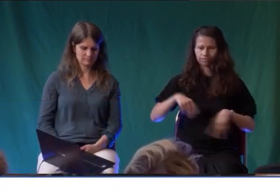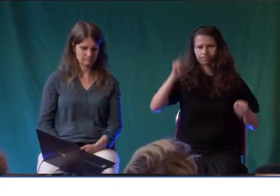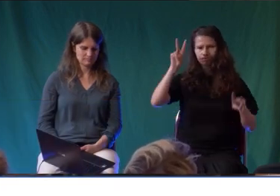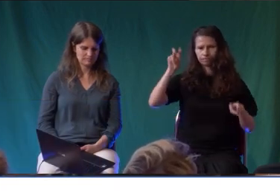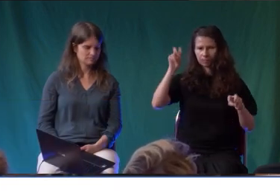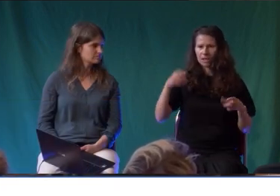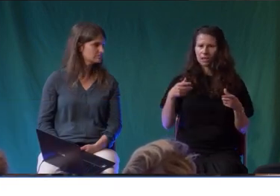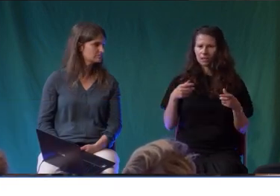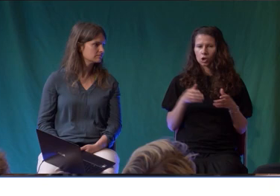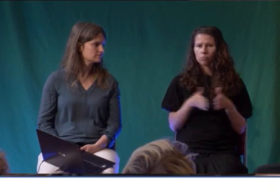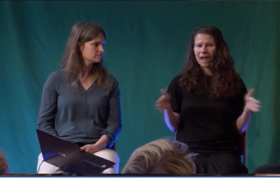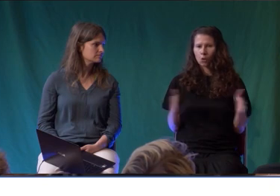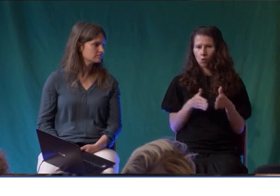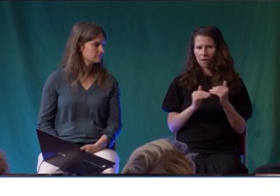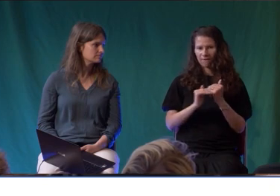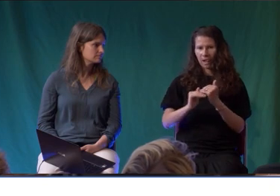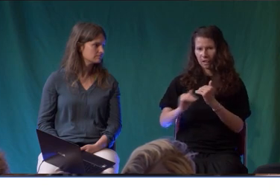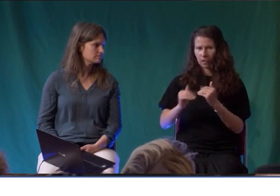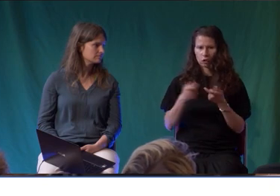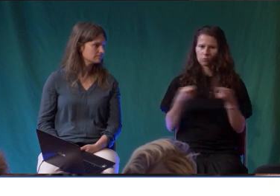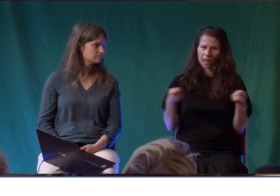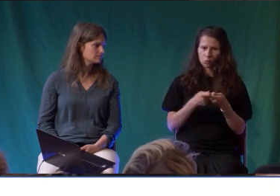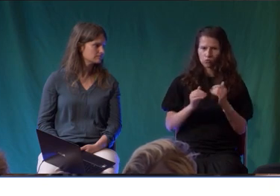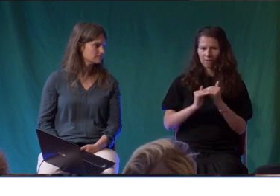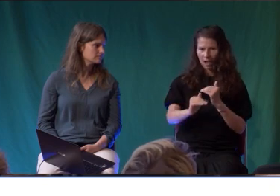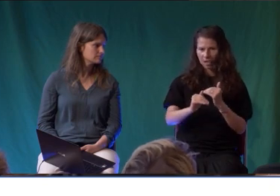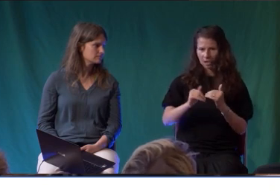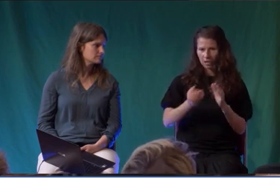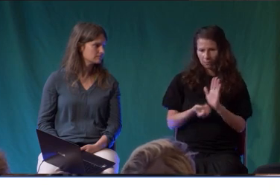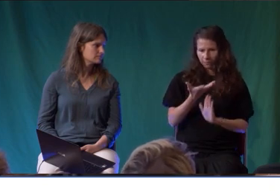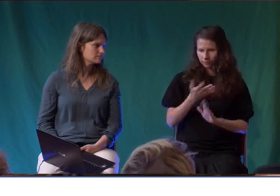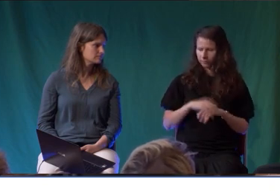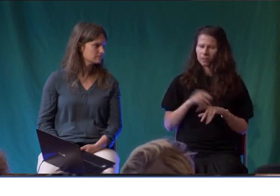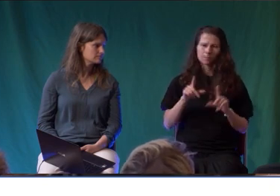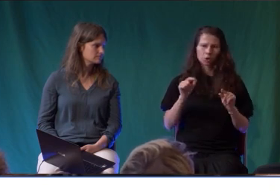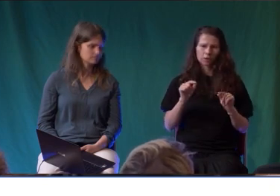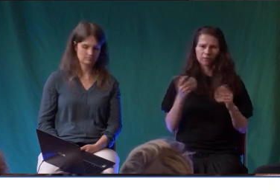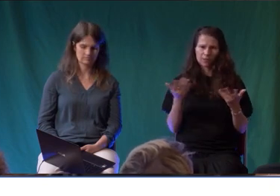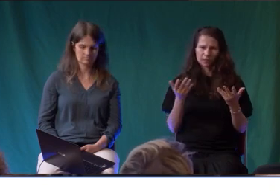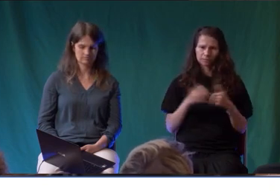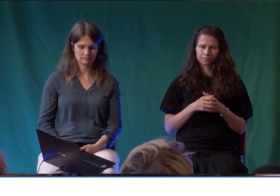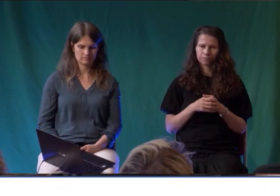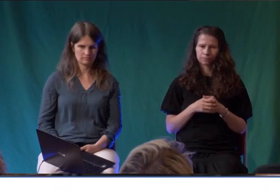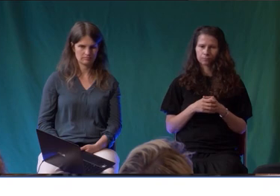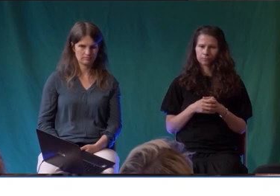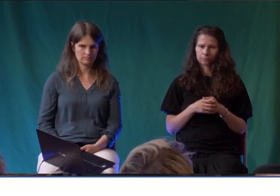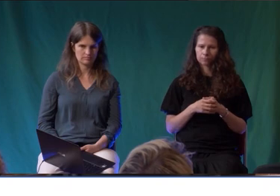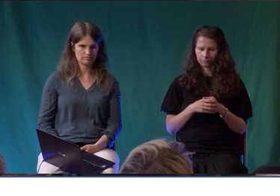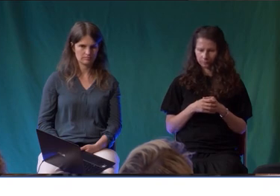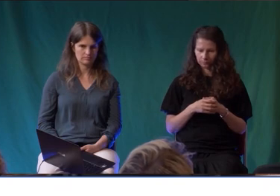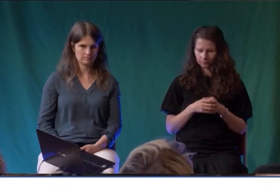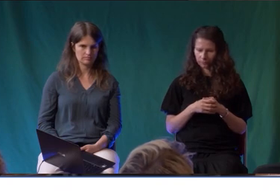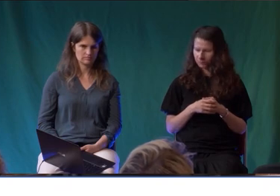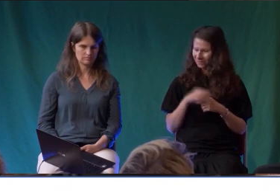Spannungsfelder herausgearbeitet damit ist gemeint das ist also dass wir sozusagen versucht haben diese sechs